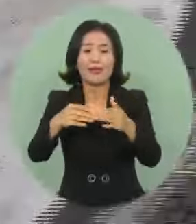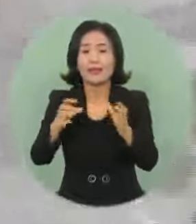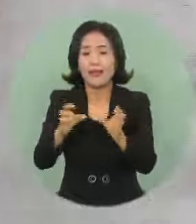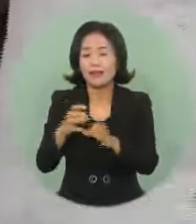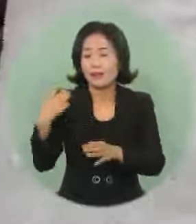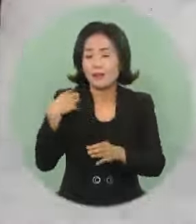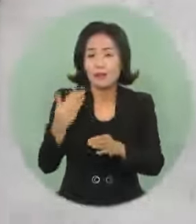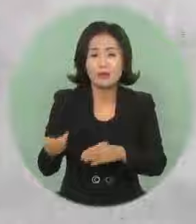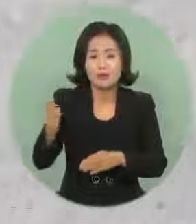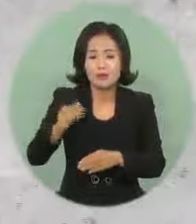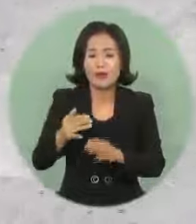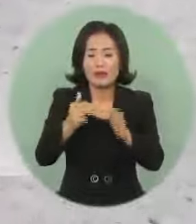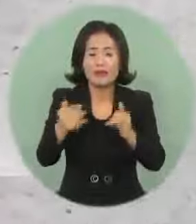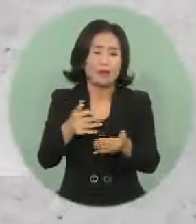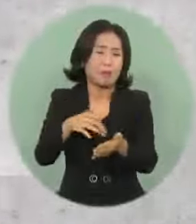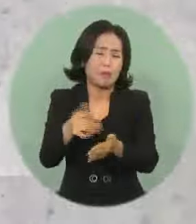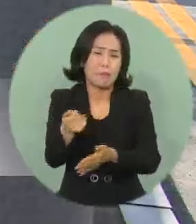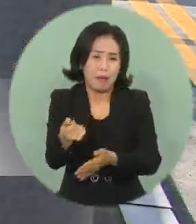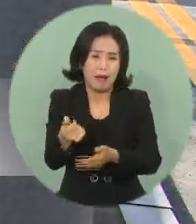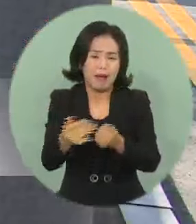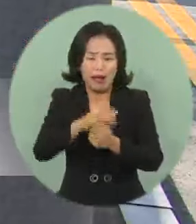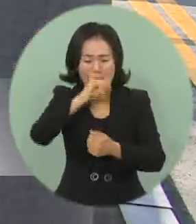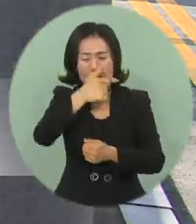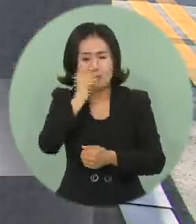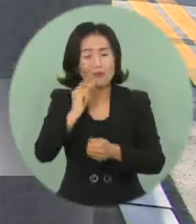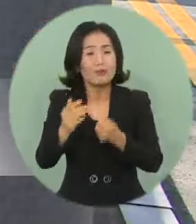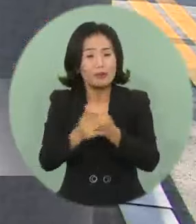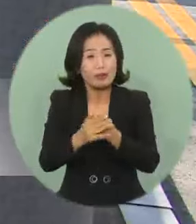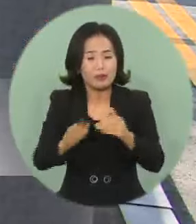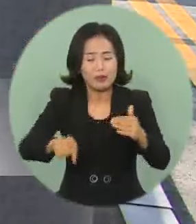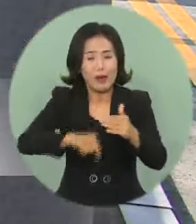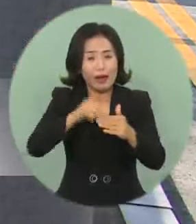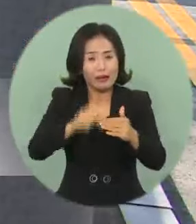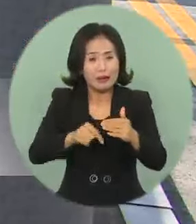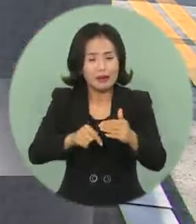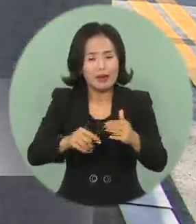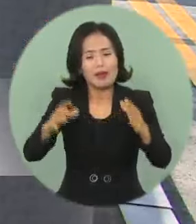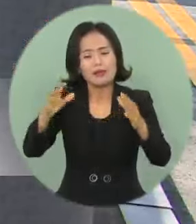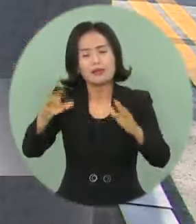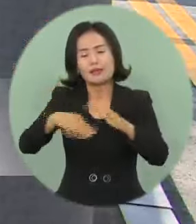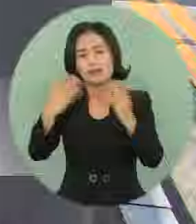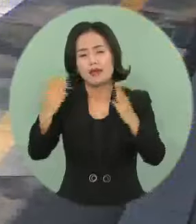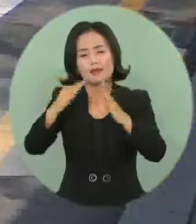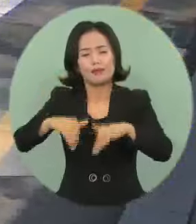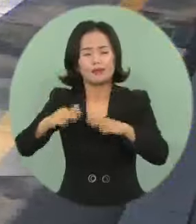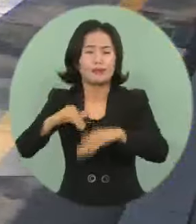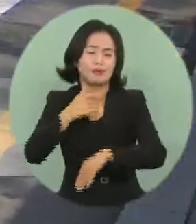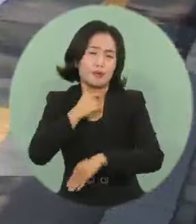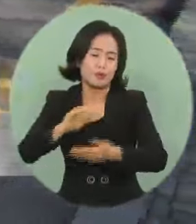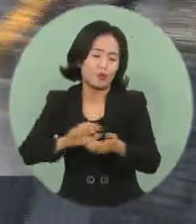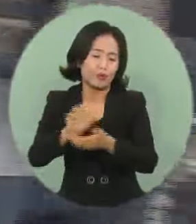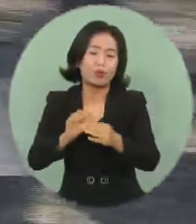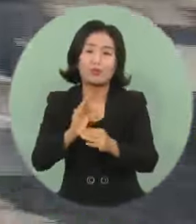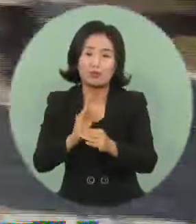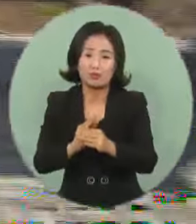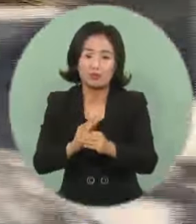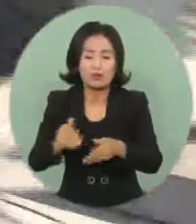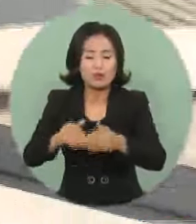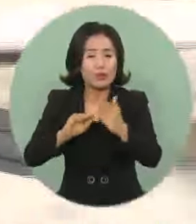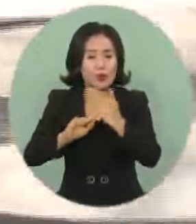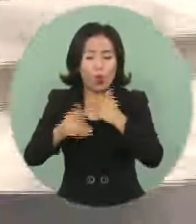보니 적은 인력과 예산 등 현실적인 문제로 내부적으로는 철거까지 논의되고 있습니다. 설치